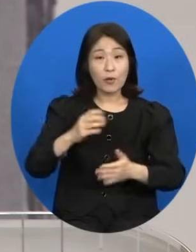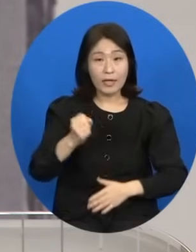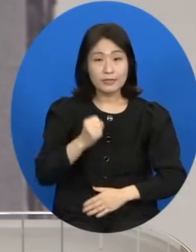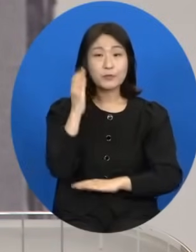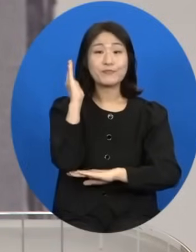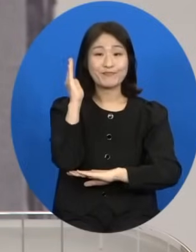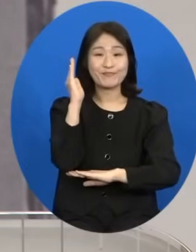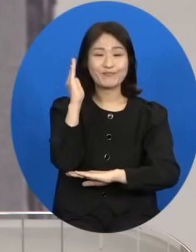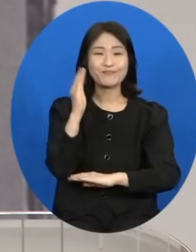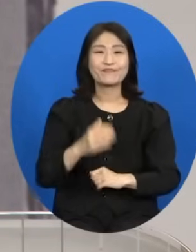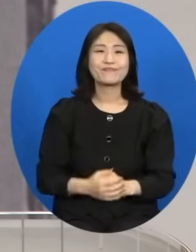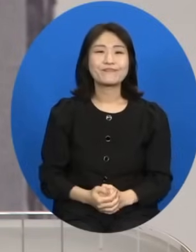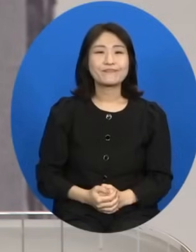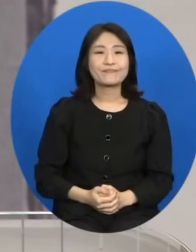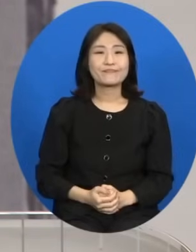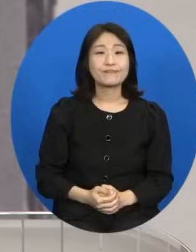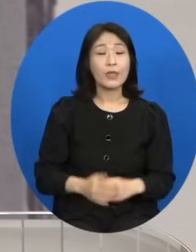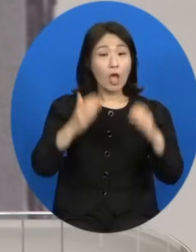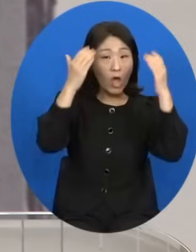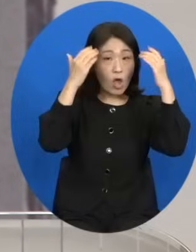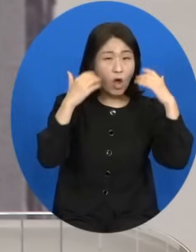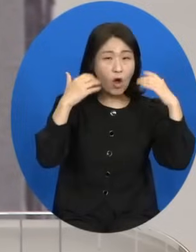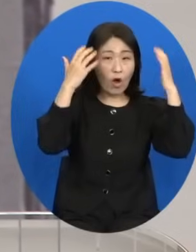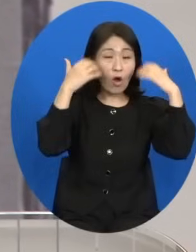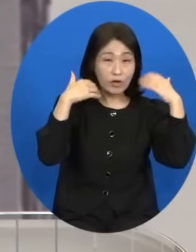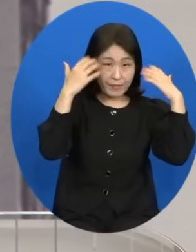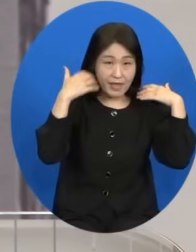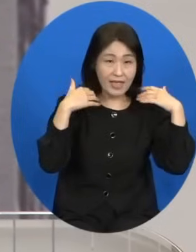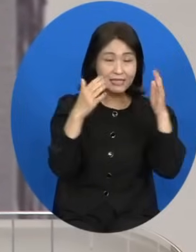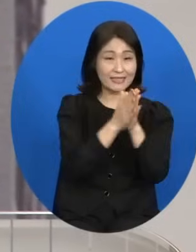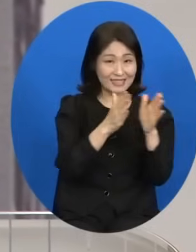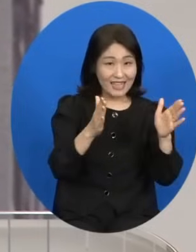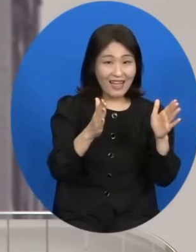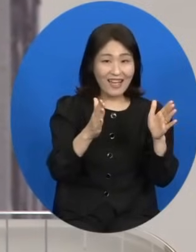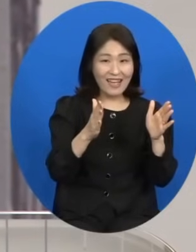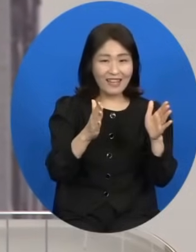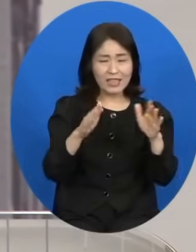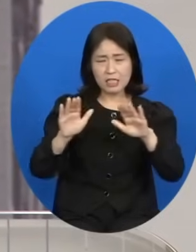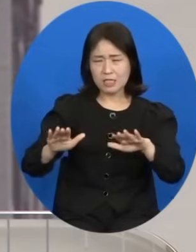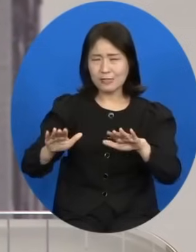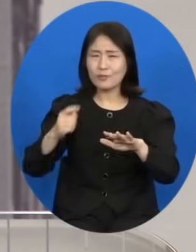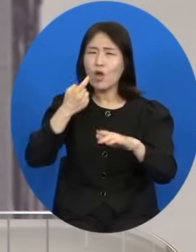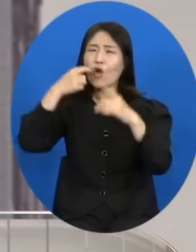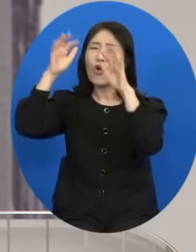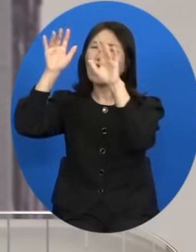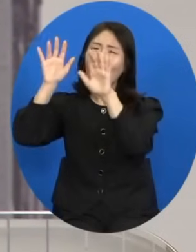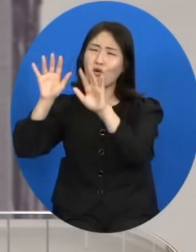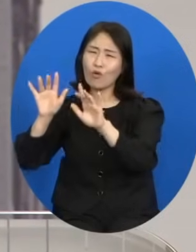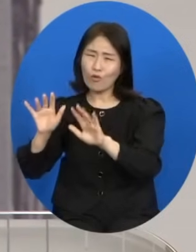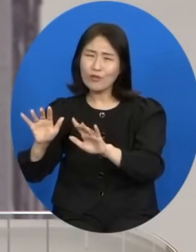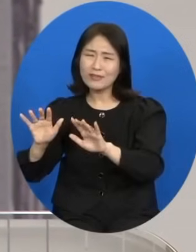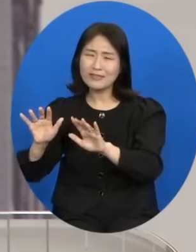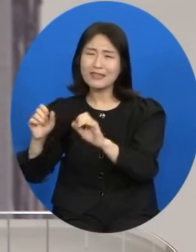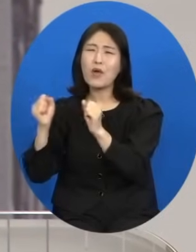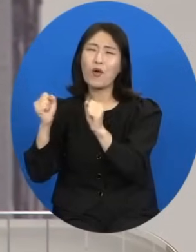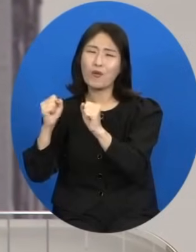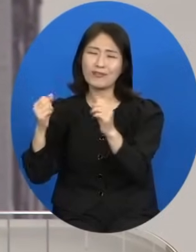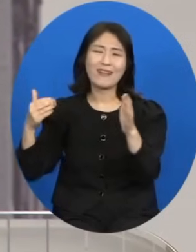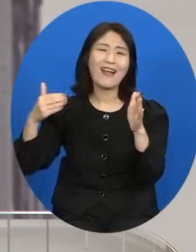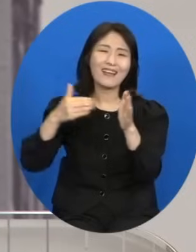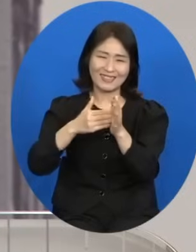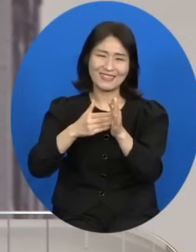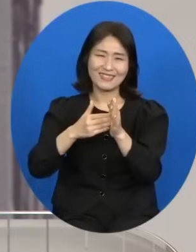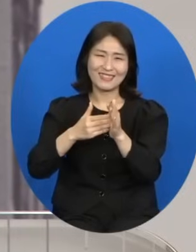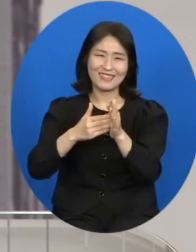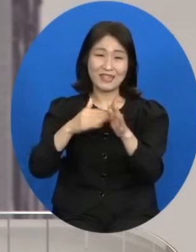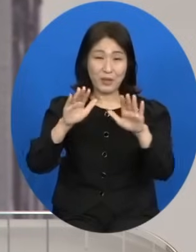전하겠습니다 아 여름에 시작했던이 시리즈가 한방 눈이 펑펑 내리는 이 겨울 시즌에 또 올해